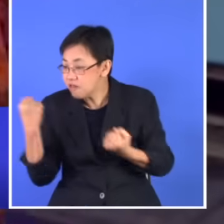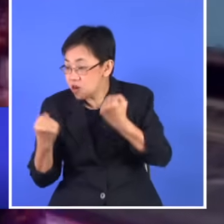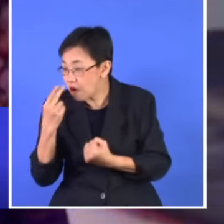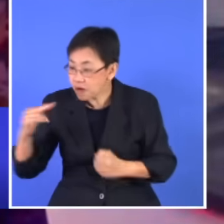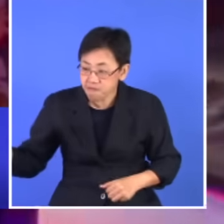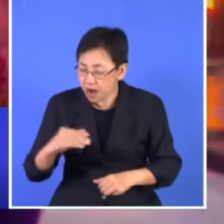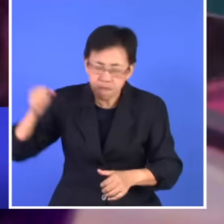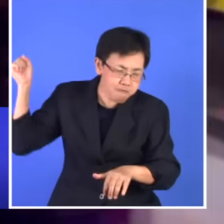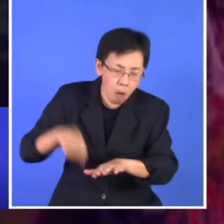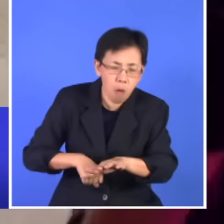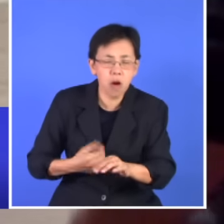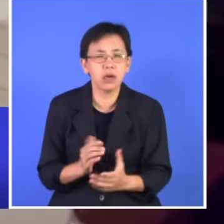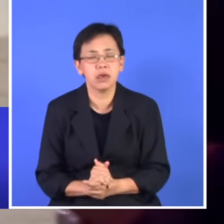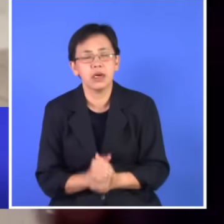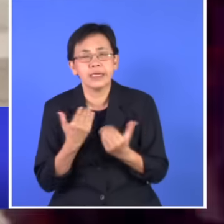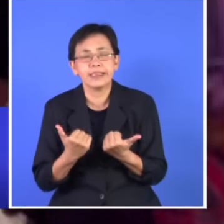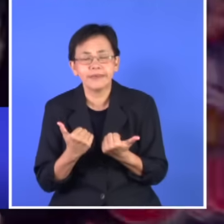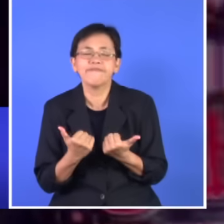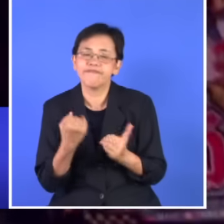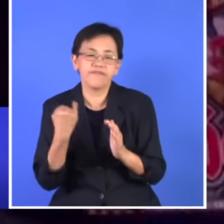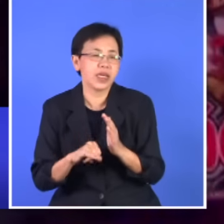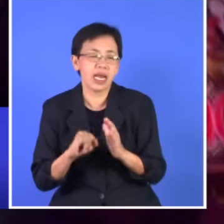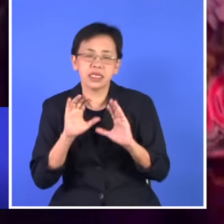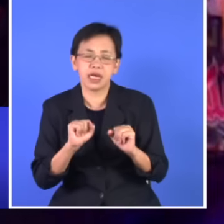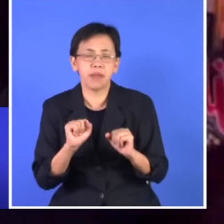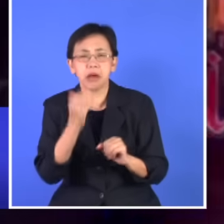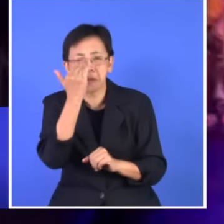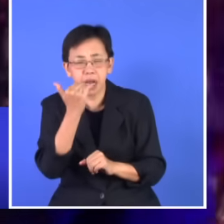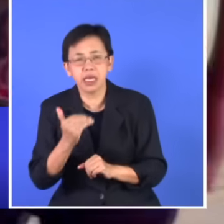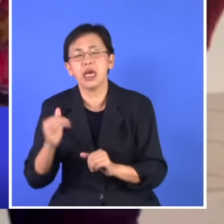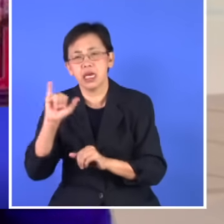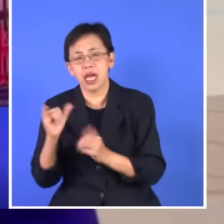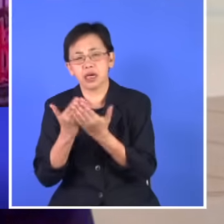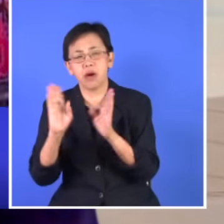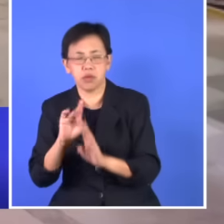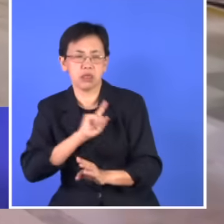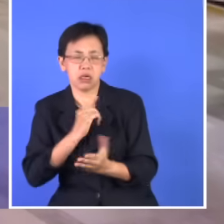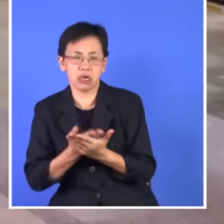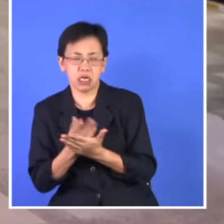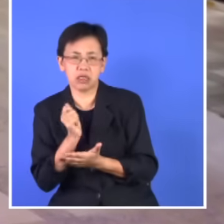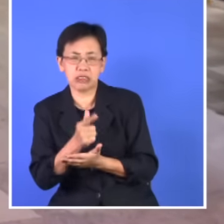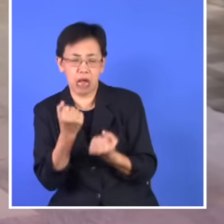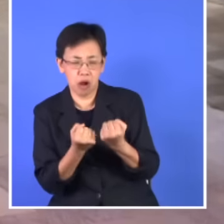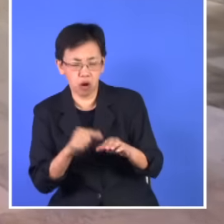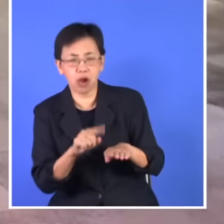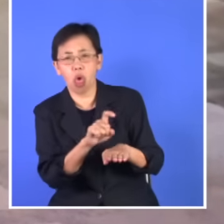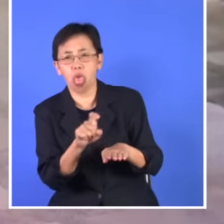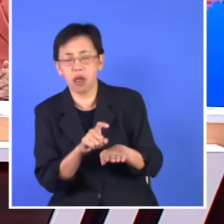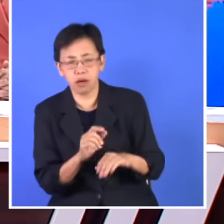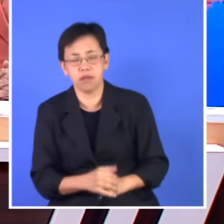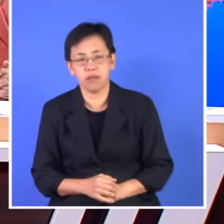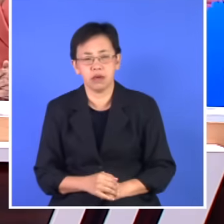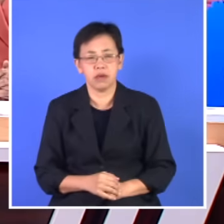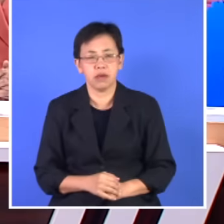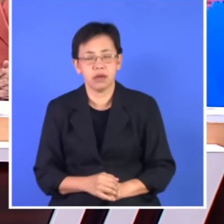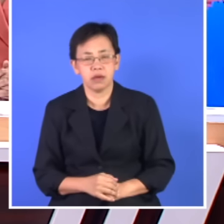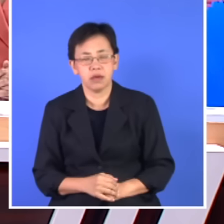นี้เบื้องต้นก็เดี๋ยวดำเนินคดีตามกฎหมายต่อไปนะคะเพราะว่าต้องให้ญาติมาชดใช้ค่าเสียหายด้วยค่ะค่ะไปต่อที่อำเภอฝังจังหวัดเชียงใหม่เมื่อวานนี้เจ้าหน้าที่ท